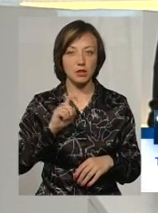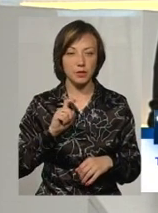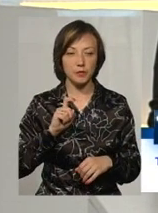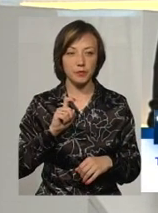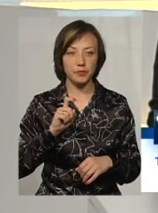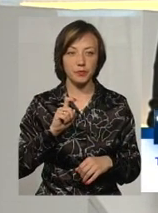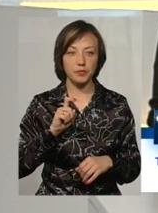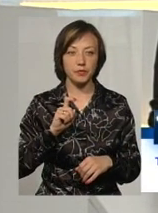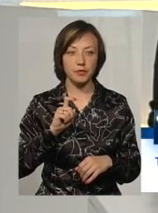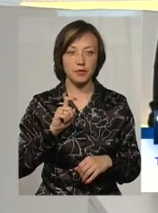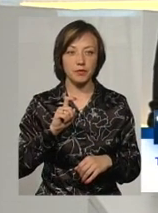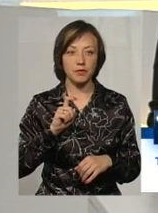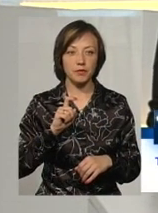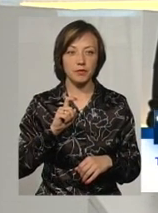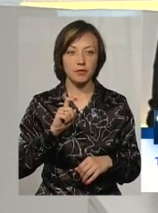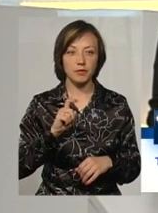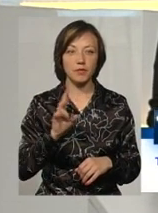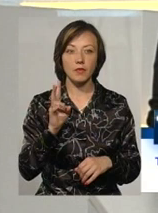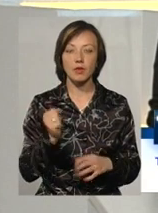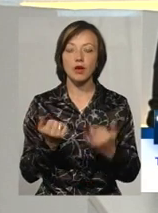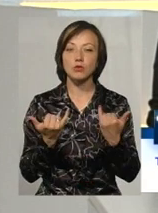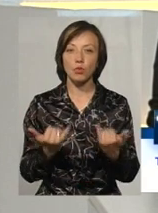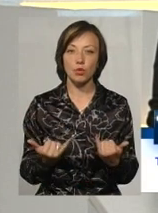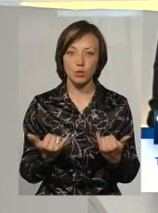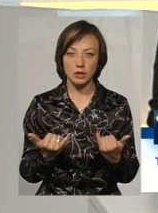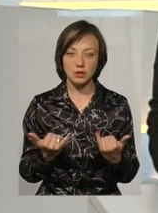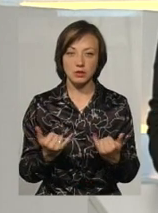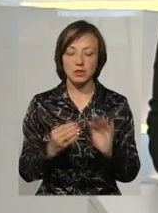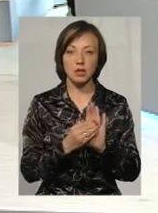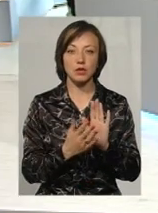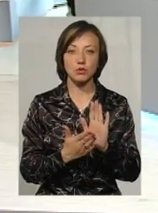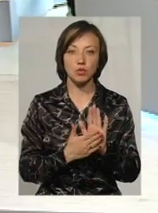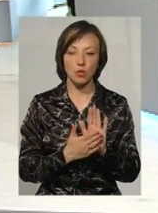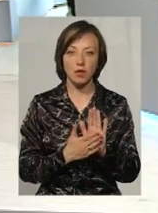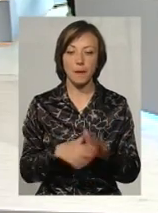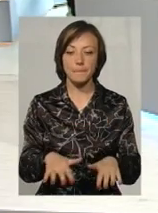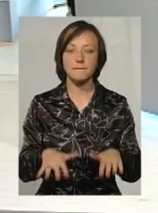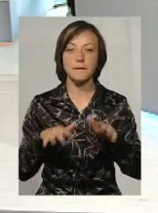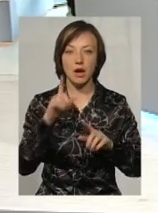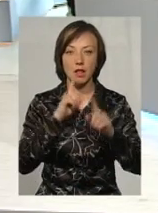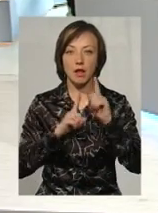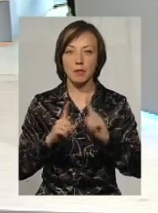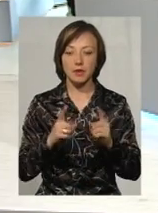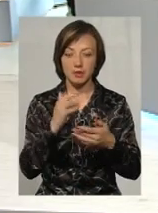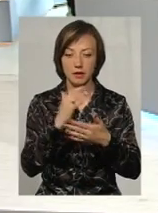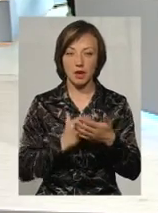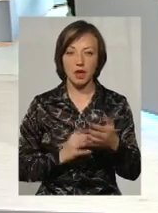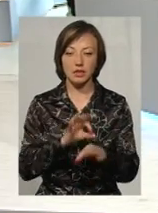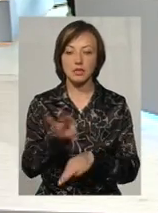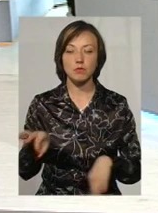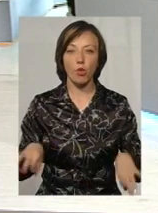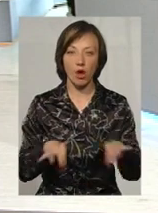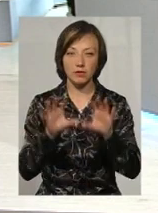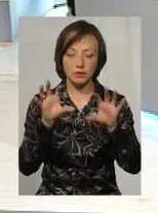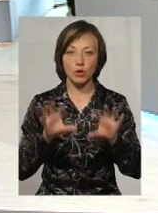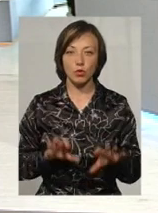Костянтина Бушуєва, на сьогодні зареєстровано у парламенті ряд змін до законопроєктів,